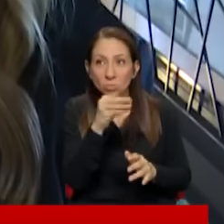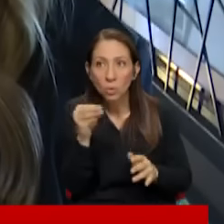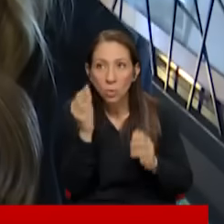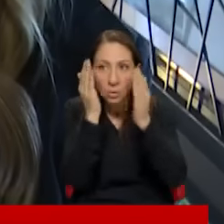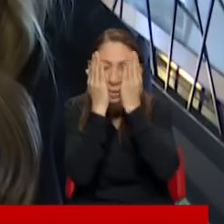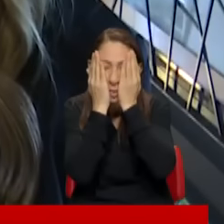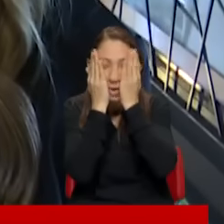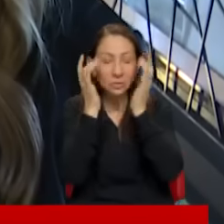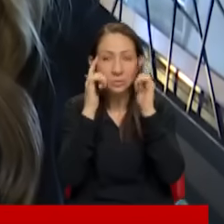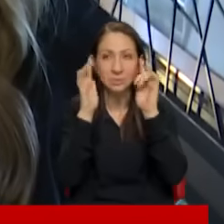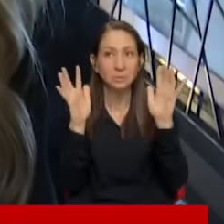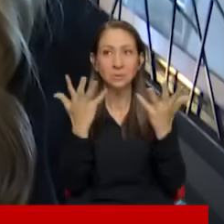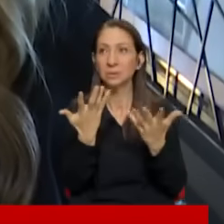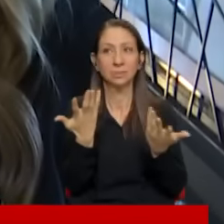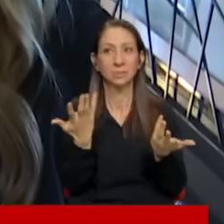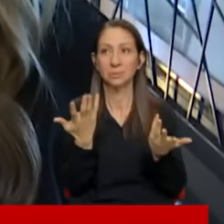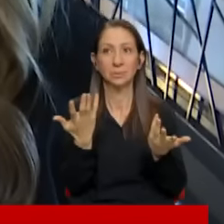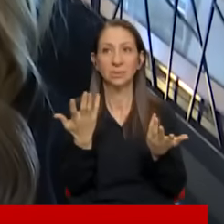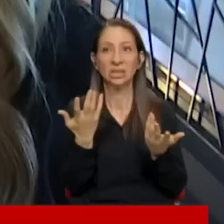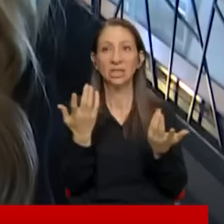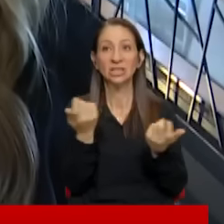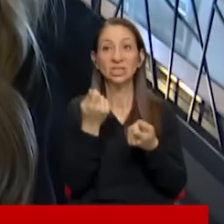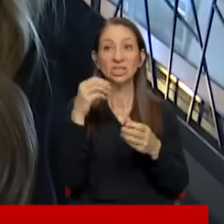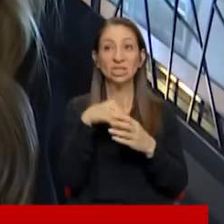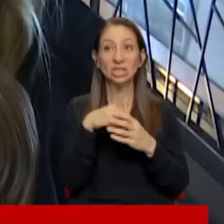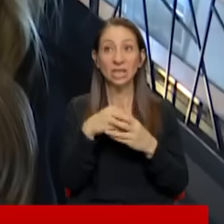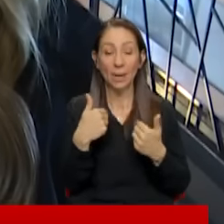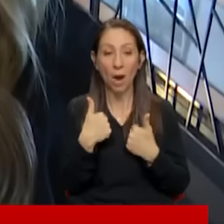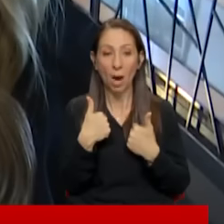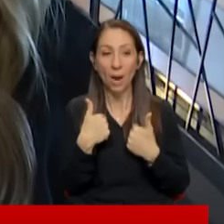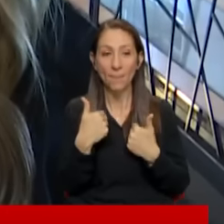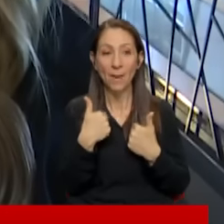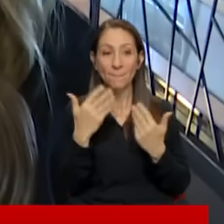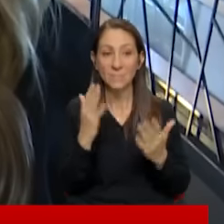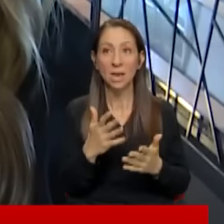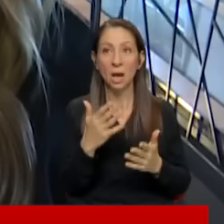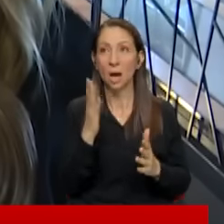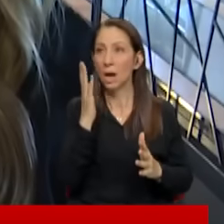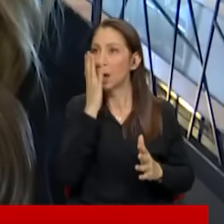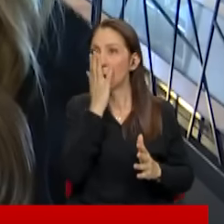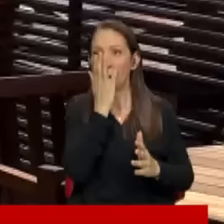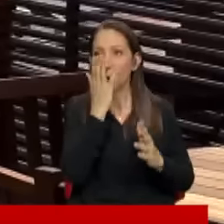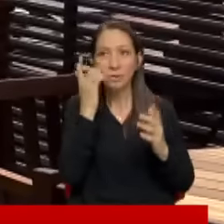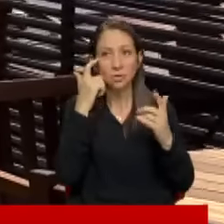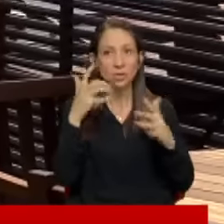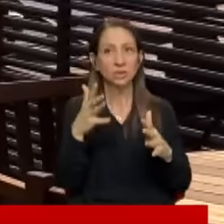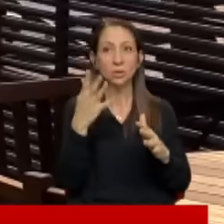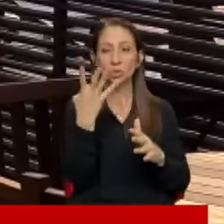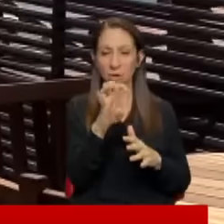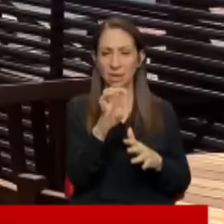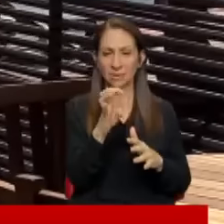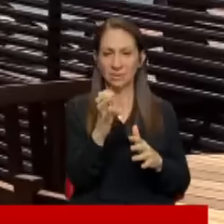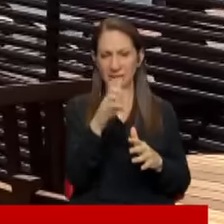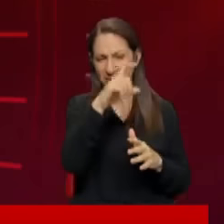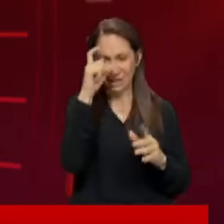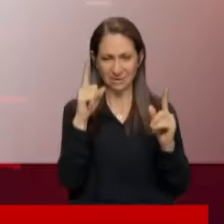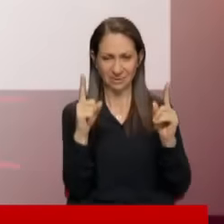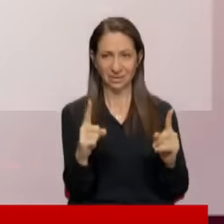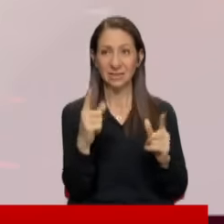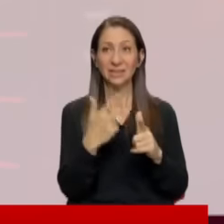25 milyon olduğunu görünce aslında işin içindeyim. Fakat ben de yine aman Allah'ım diyorum. 4 aylık yani yaz